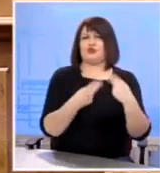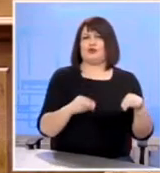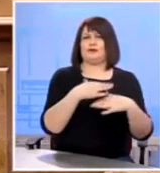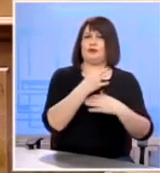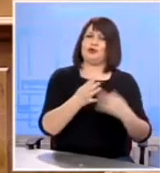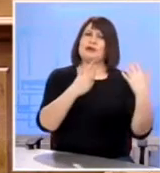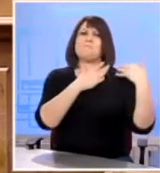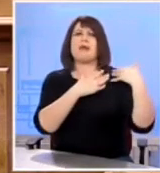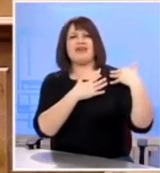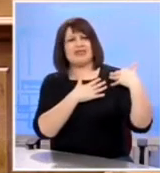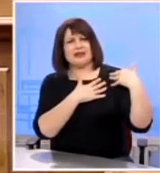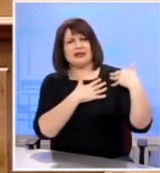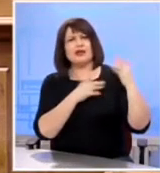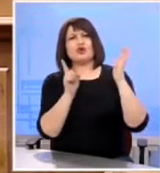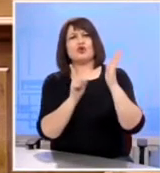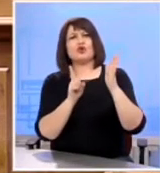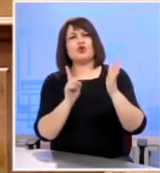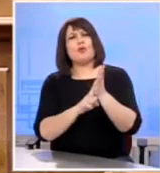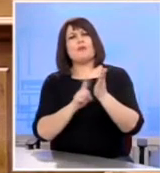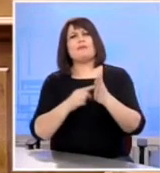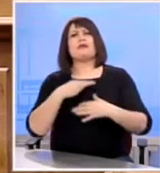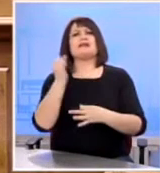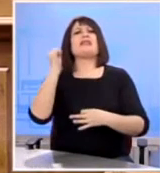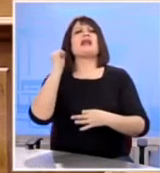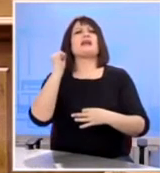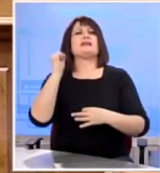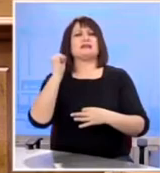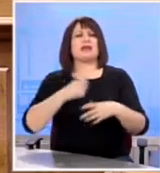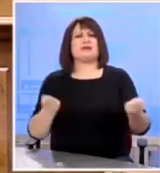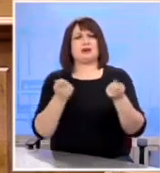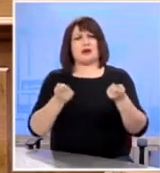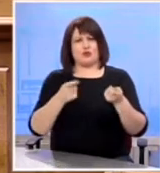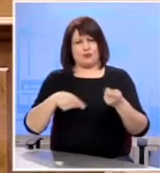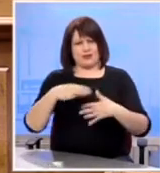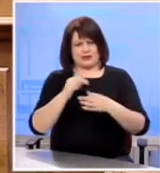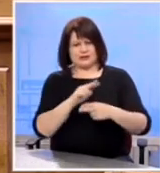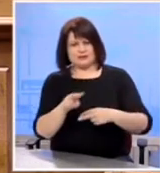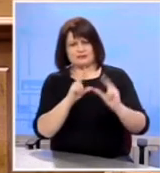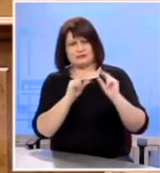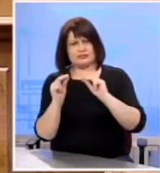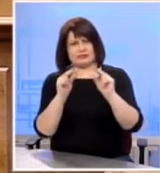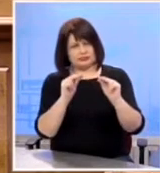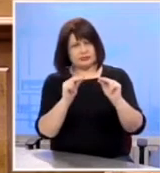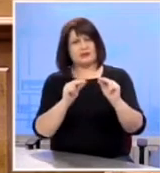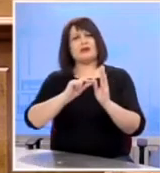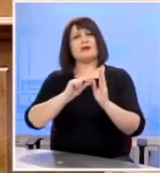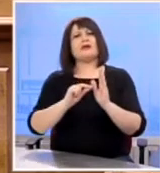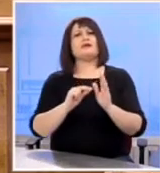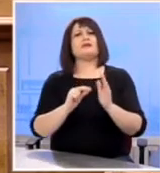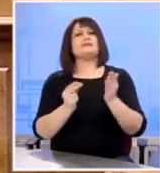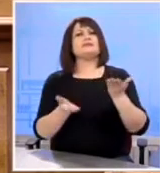των αρμοδίων κατά τον νόμο εκπρόσωπων των συνδικαλιστικών οργανώσεων των εργαζομένων, στο πλαίσιο τήρησης των ισοσκελισμένων